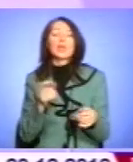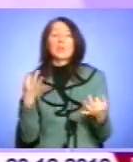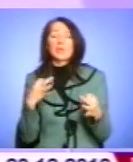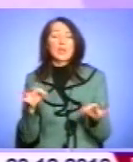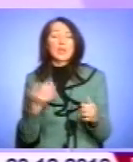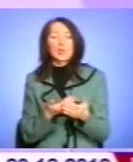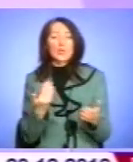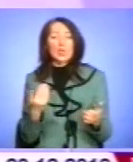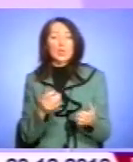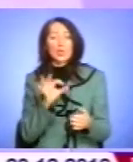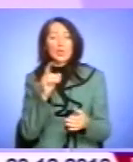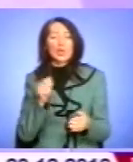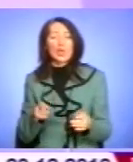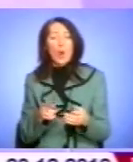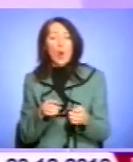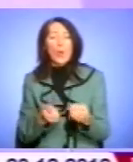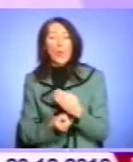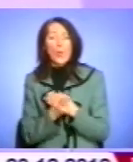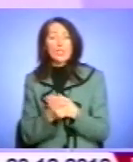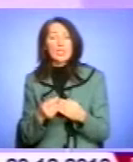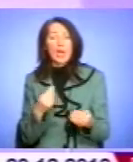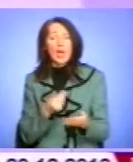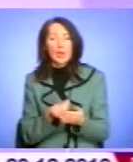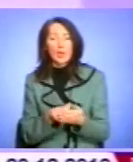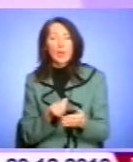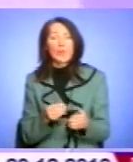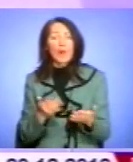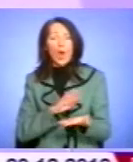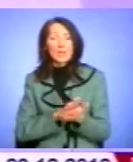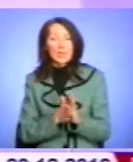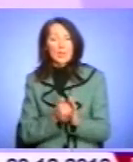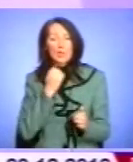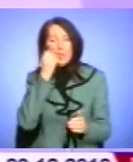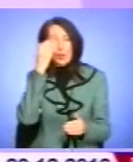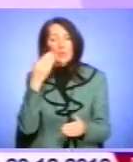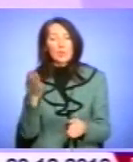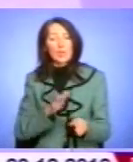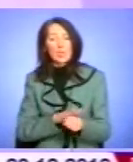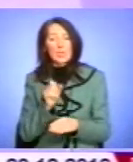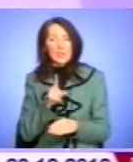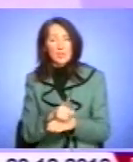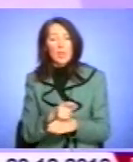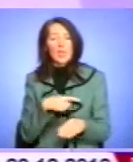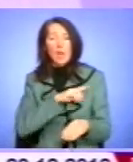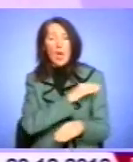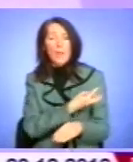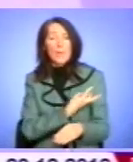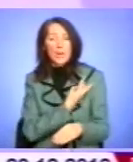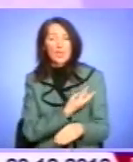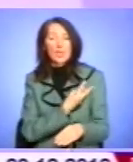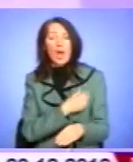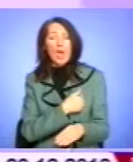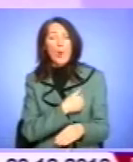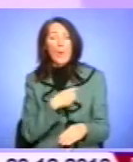майнового стану. Тож дякую за сумлінне виконання поставлених перед вами завдань та бажаю міцного здоров'я, щастя та